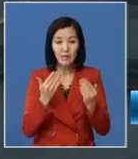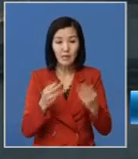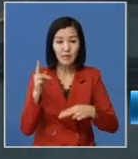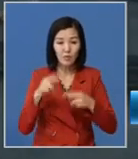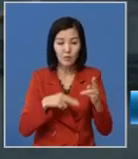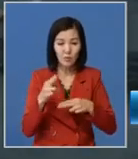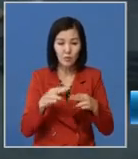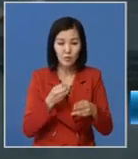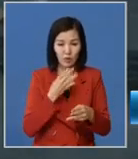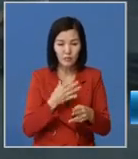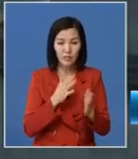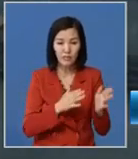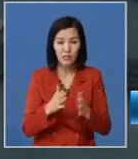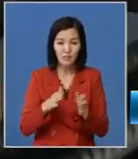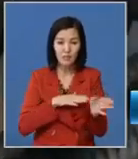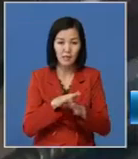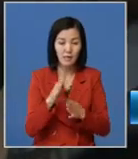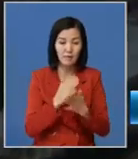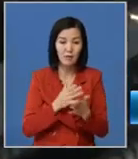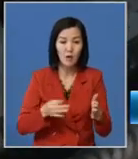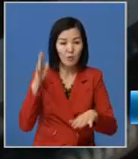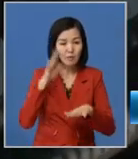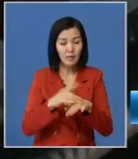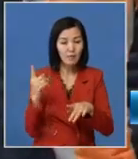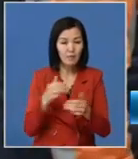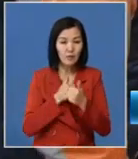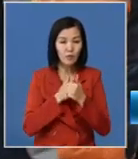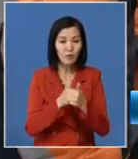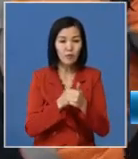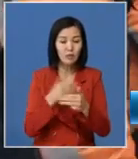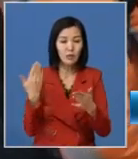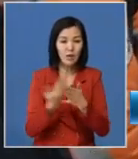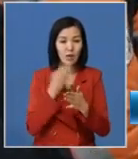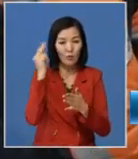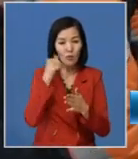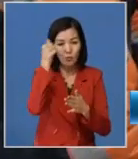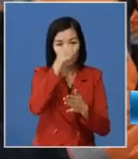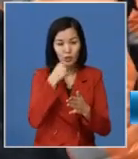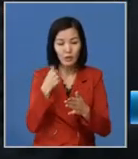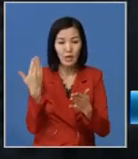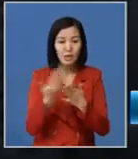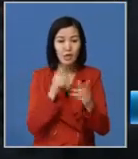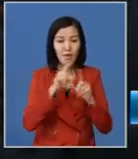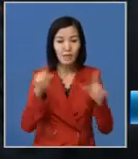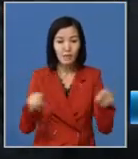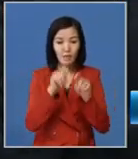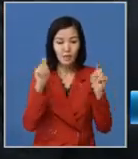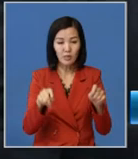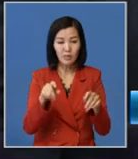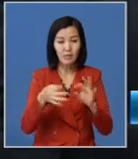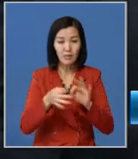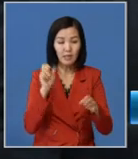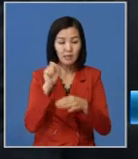құрылыс жұмыстары қарқынды жүріп жатыр. Облыс әкімінің бірінші орынбасары жаңа оқу жылында балалар жаңа ғимаратқа кіретін болсын деп